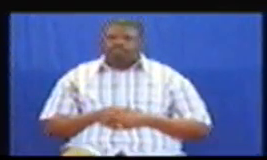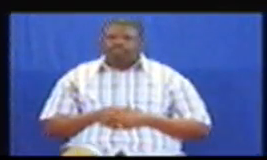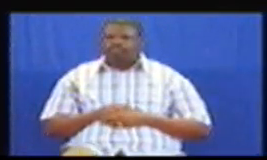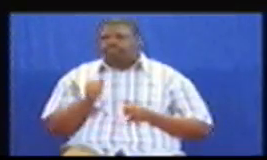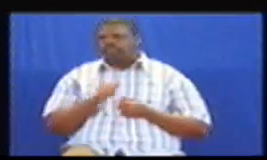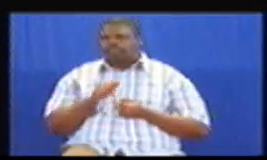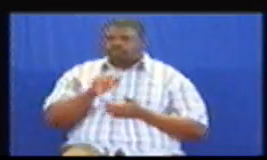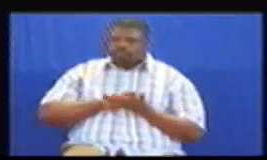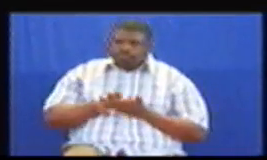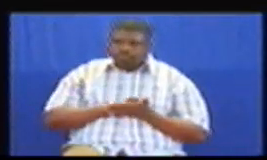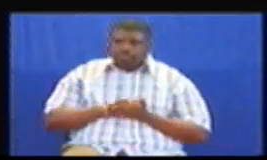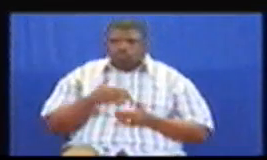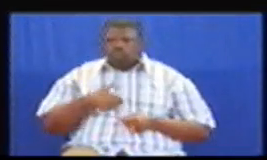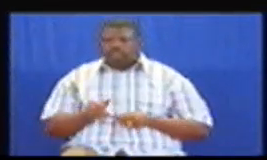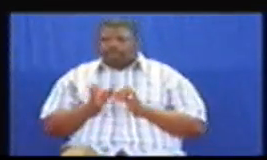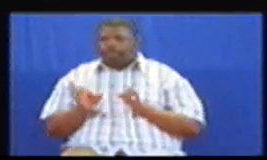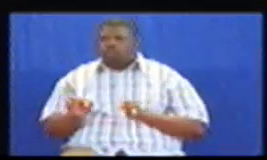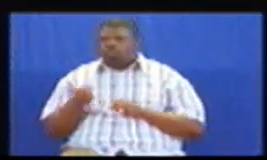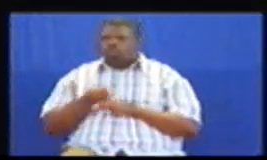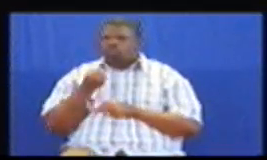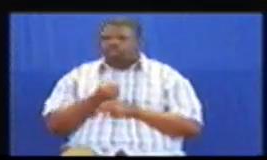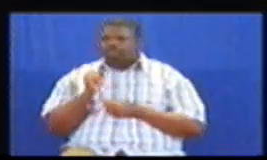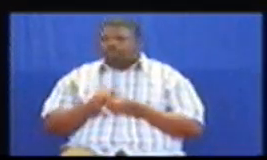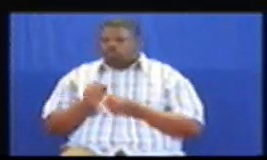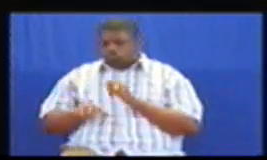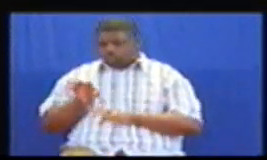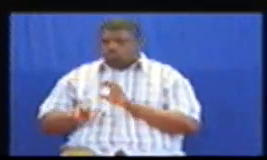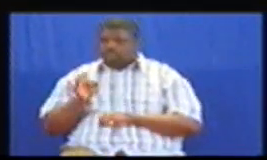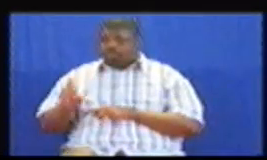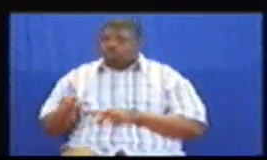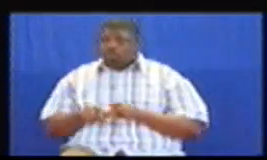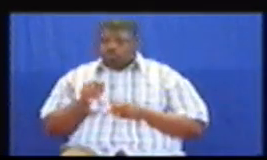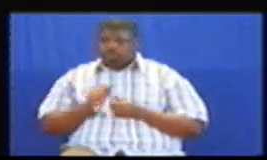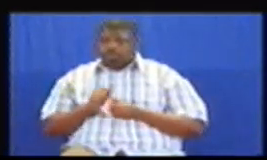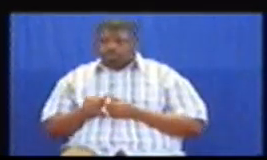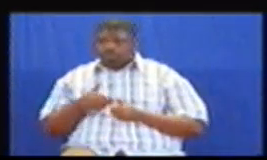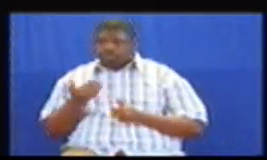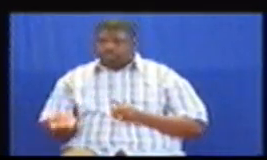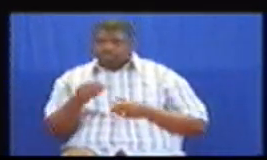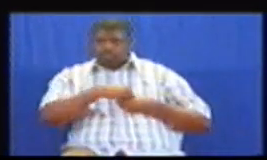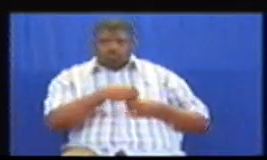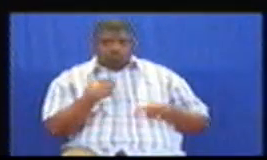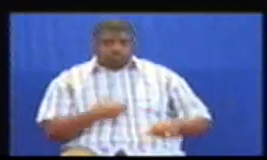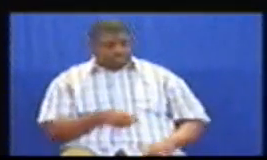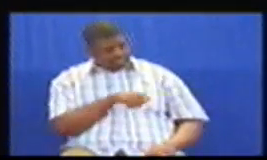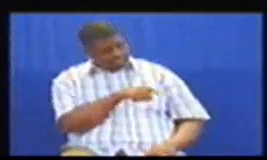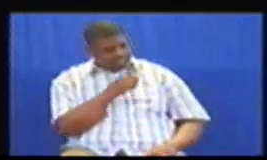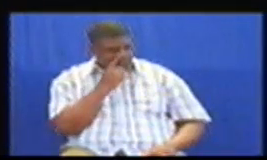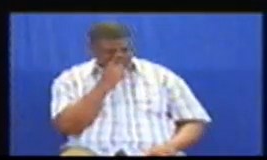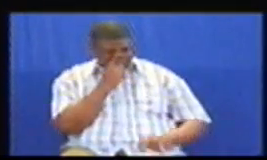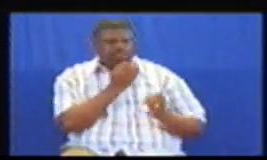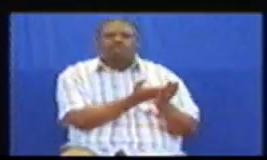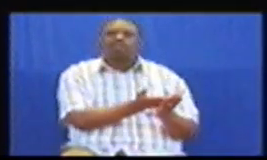kimsingi ipo wizara maalum inayoshughulika na masuala ya uchaguzi. Nafikiri masuala yatakiwa kuletwa wakati wizara hiyo